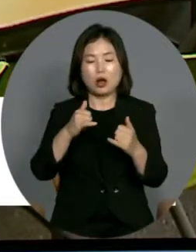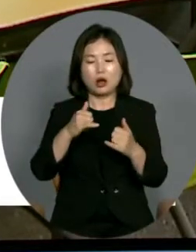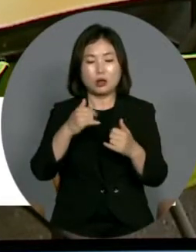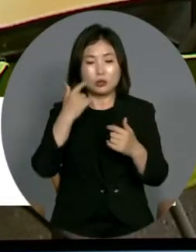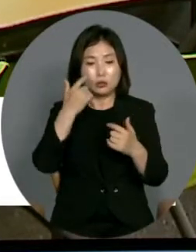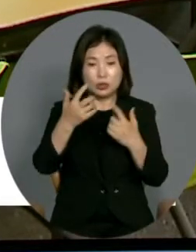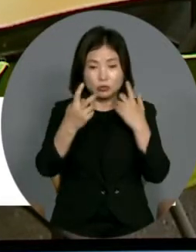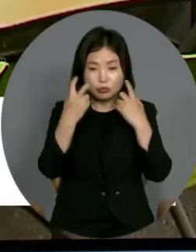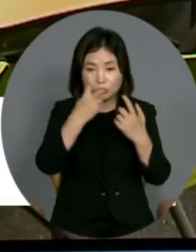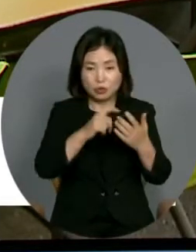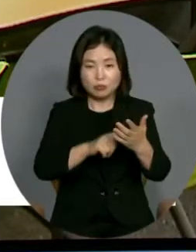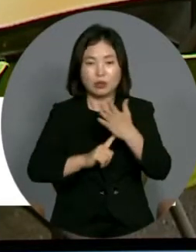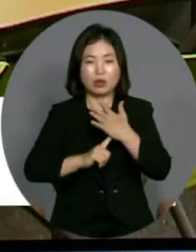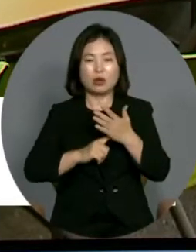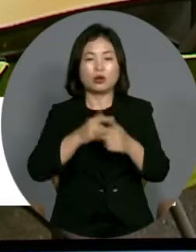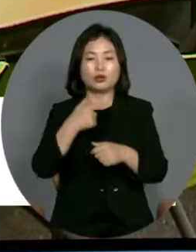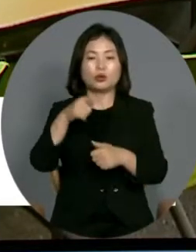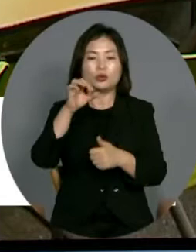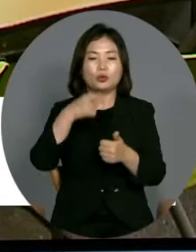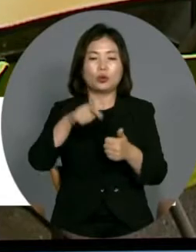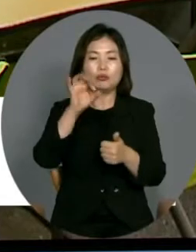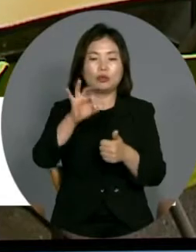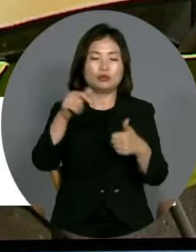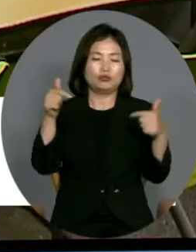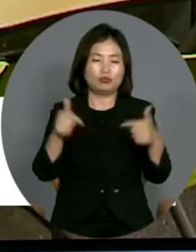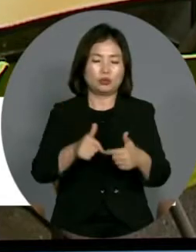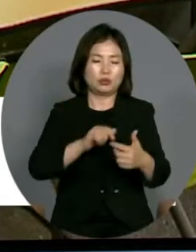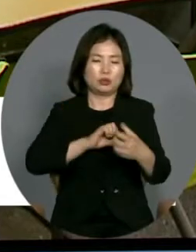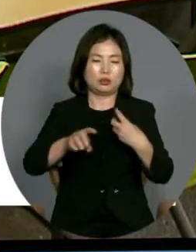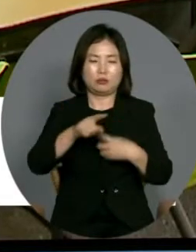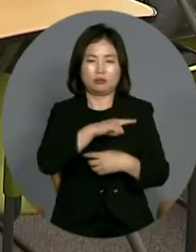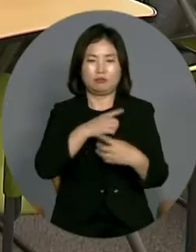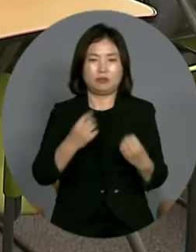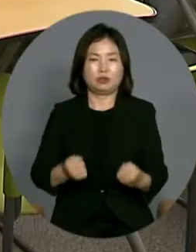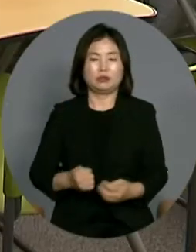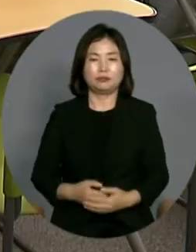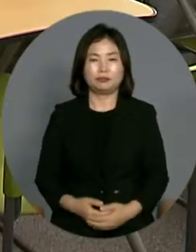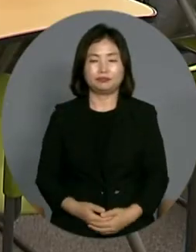응답이 많았습니다. 한태현 기자가 보도합니다.